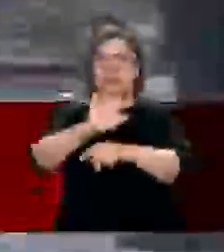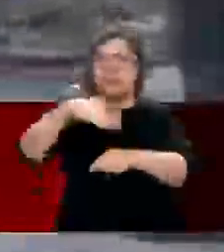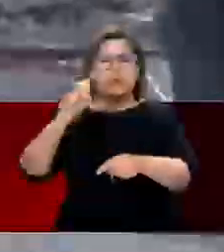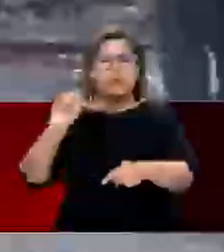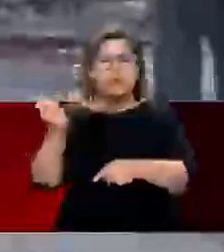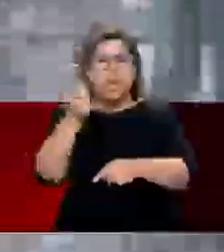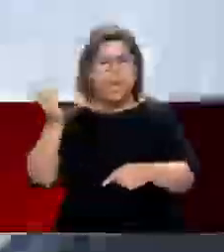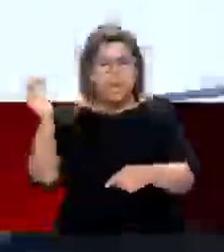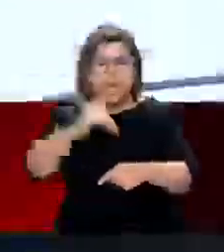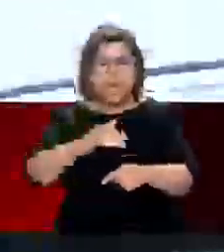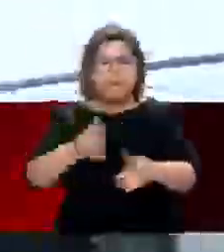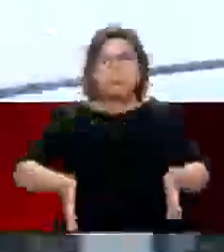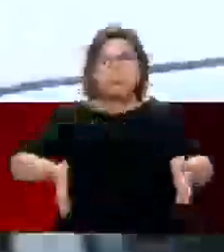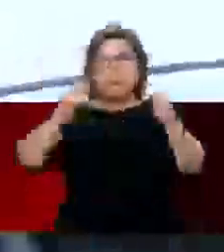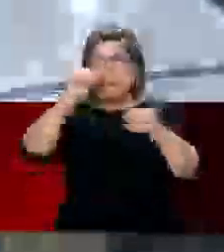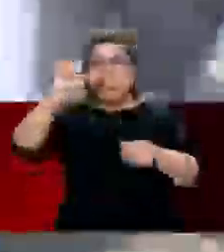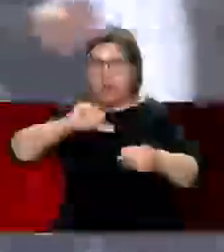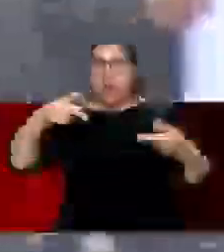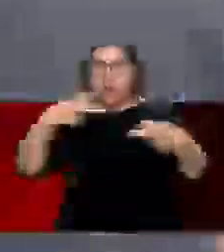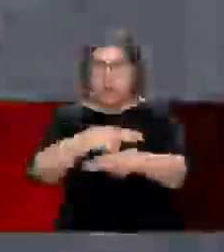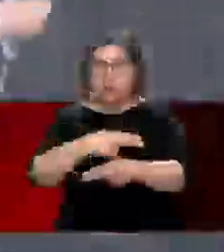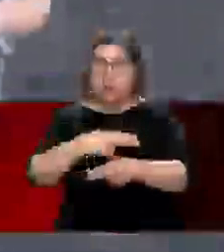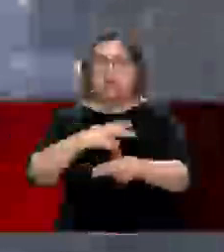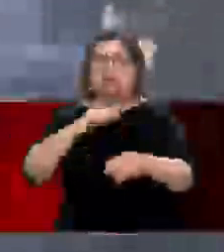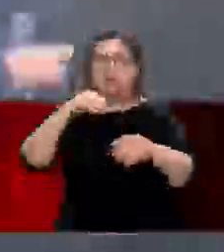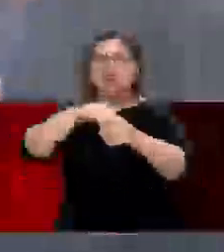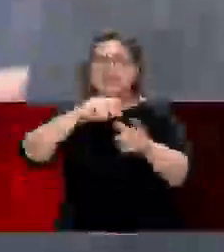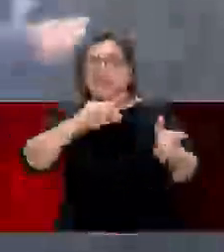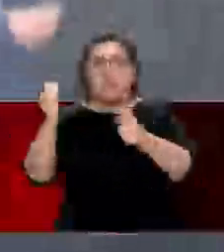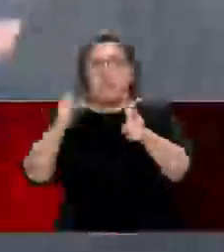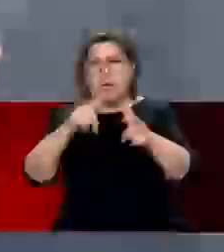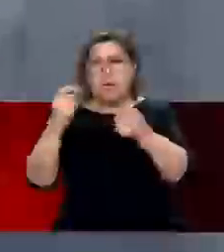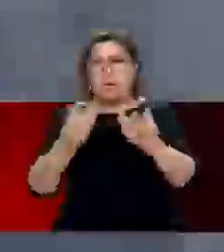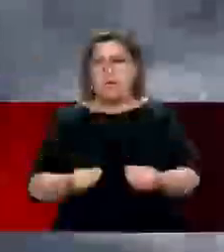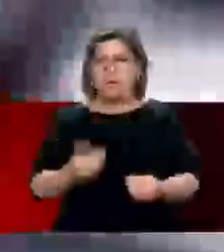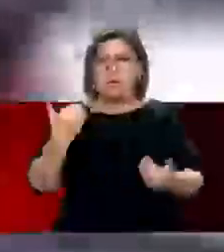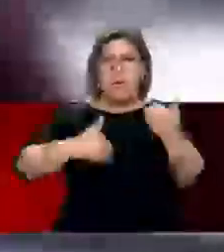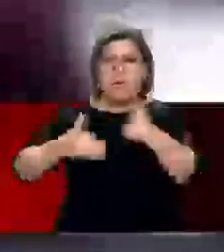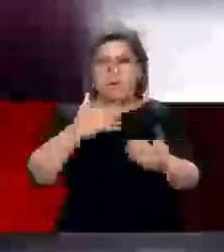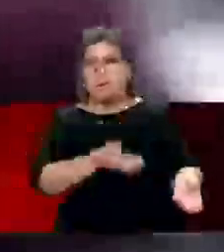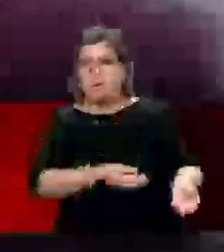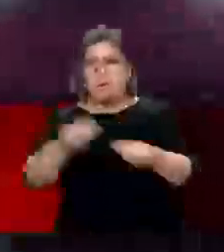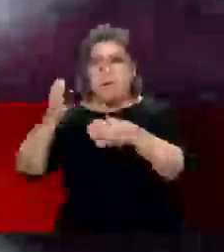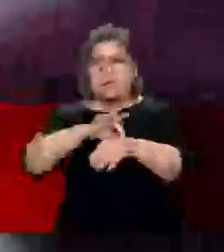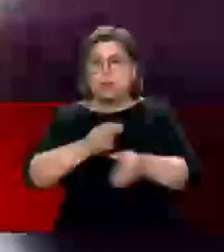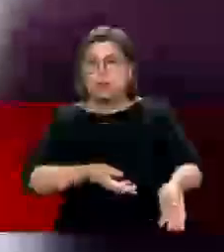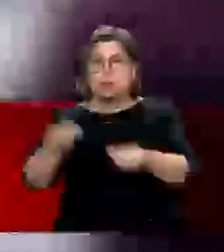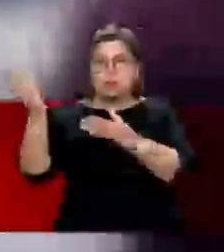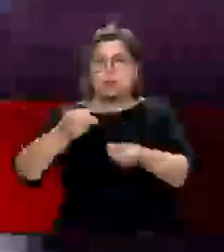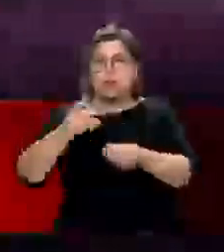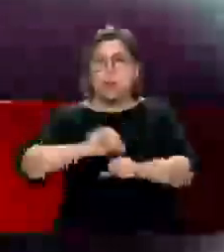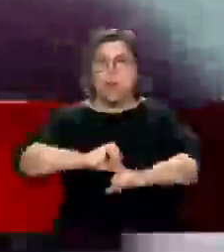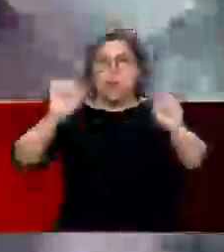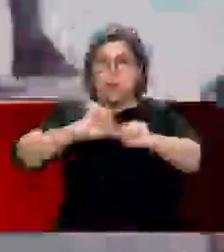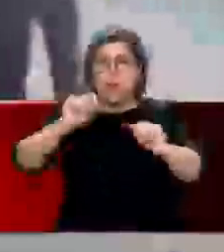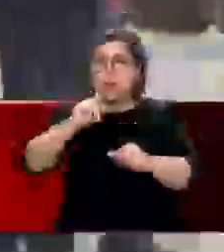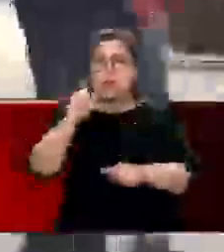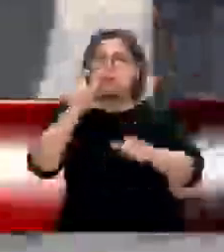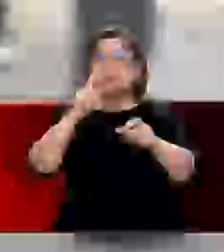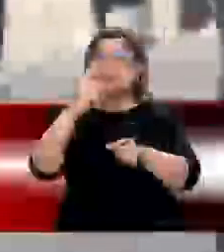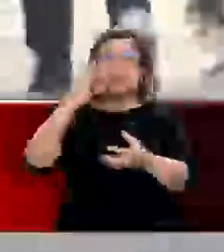olay yerindeydi. Binanın doğalgazı kesildi, yaralılar tahliye edildi. Ama maalesef o patlamalarda bir kişi